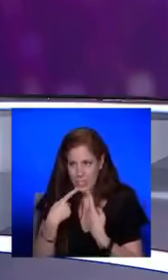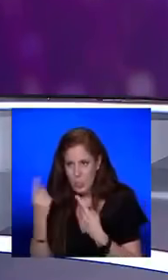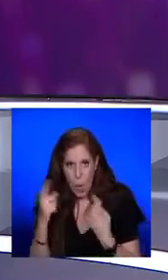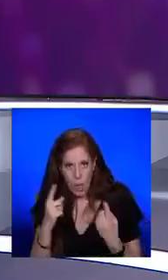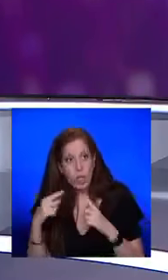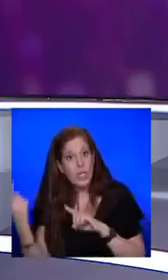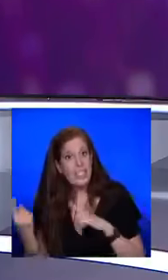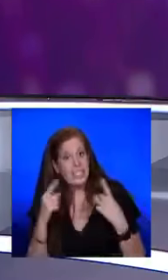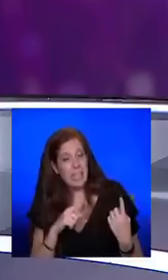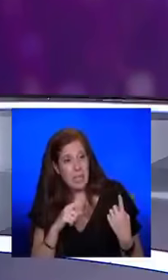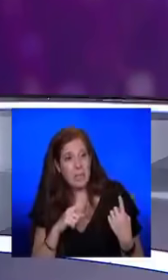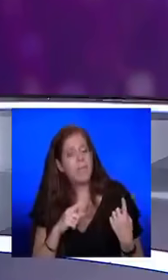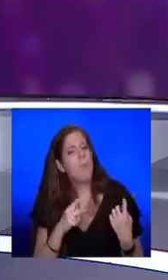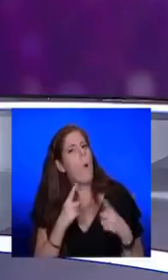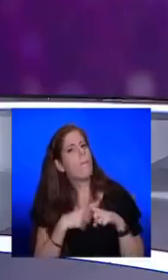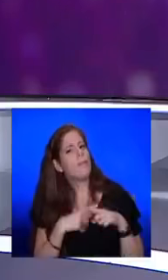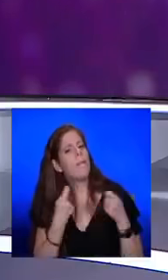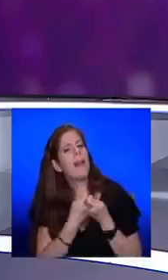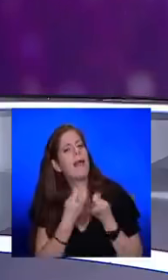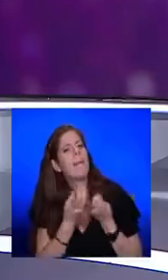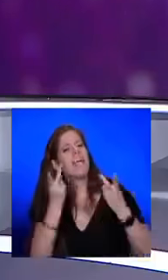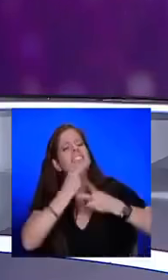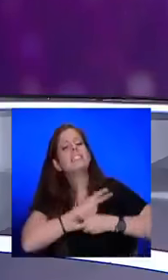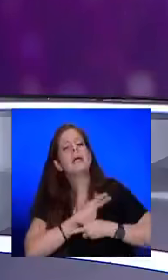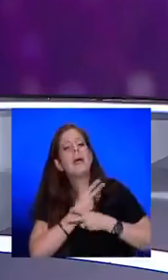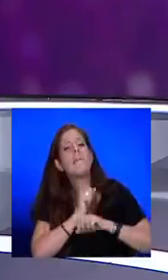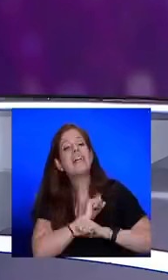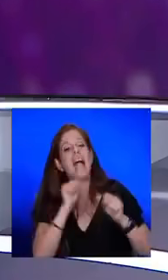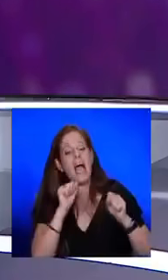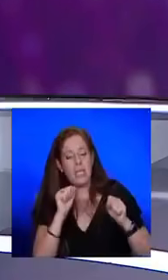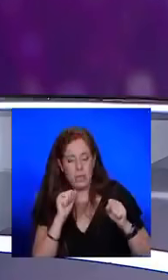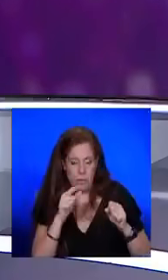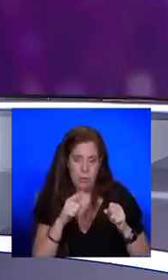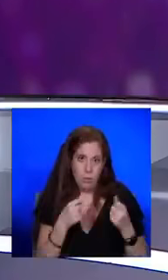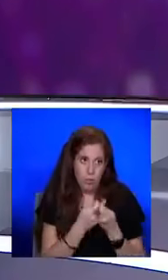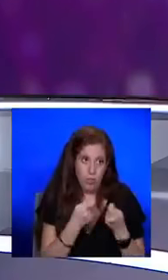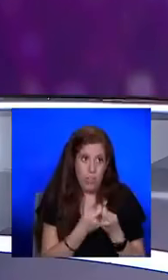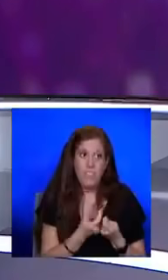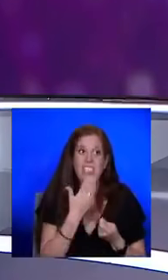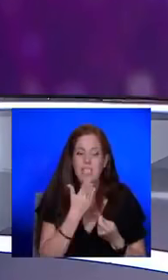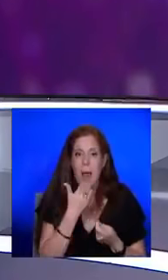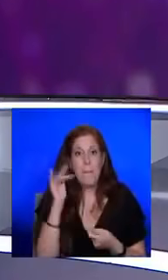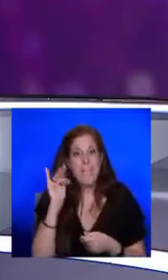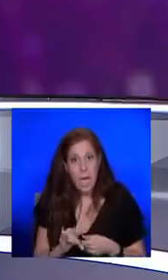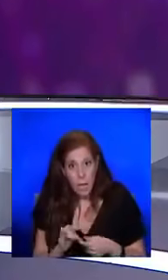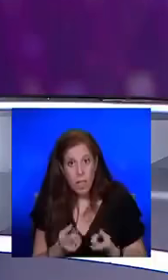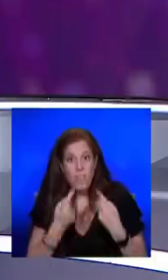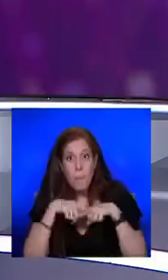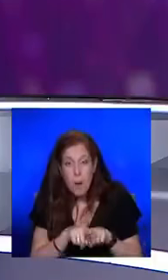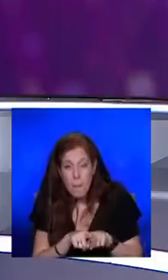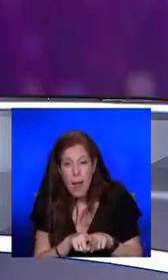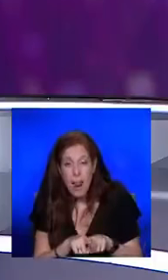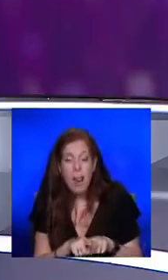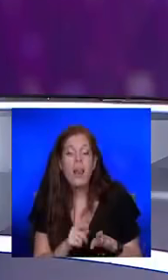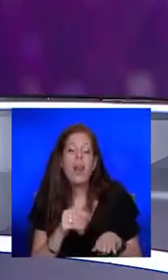בנוגע לגיבוש הסכם גרעין מחודש. ישראל מתנגדת לחזרת ארצות הברית להסכם כזה, ובמקביל לפי כל הדיווחים